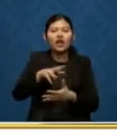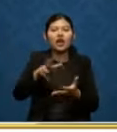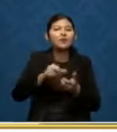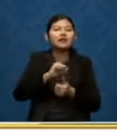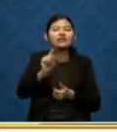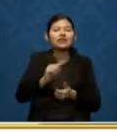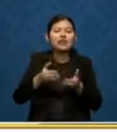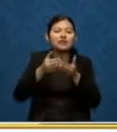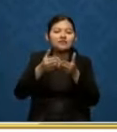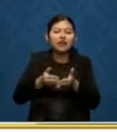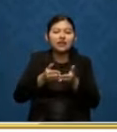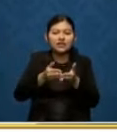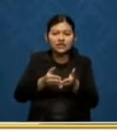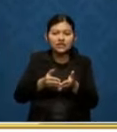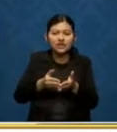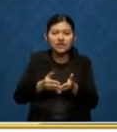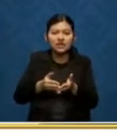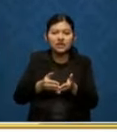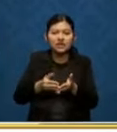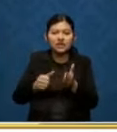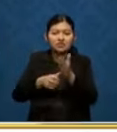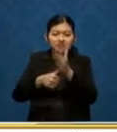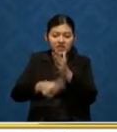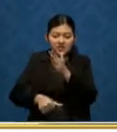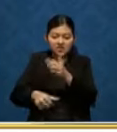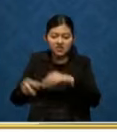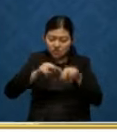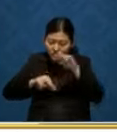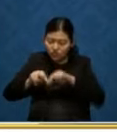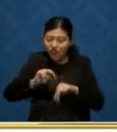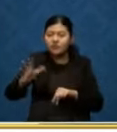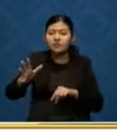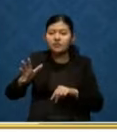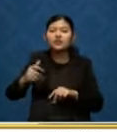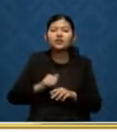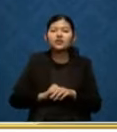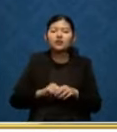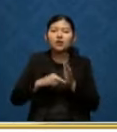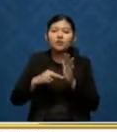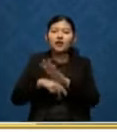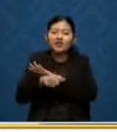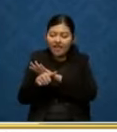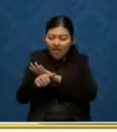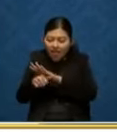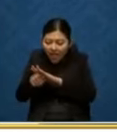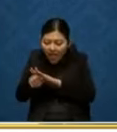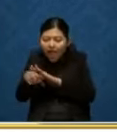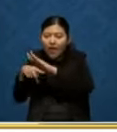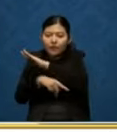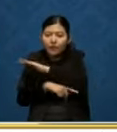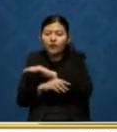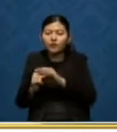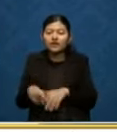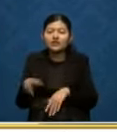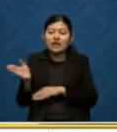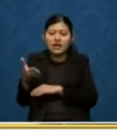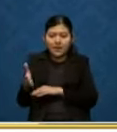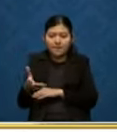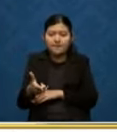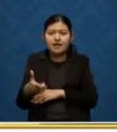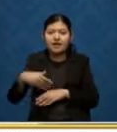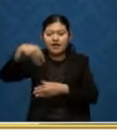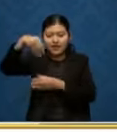สำแดงพิกัดภาษีศุลกากรนะครับเป็นเท็จนะครับเป็นการสำแดงเป็นเนื้อปลาแช่แข็งนะครับก่อนที่จะ